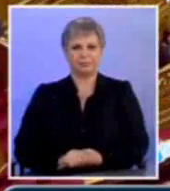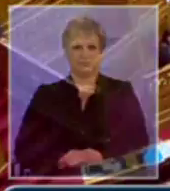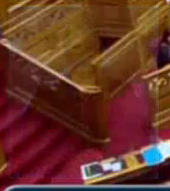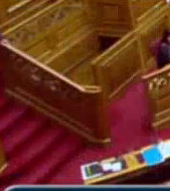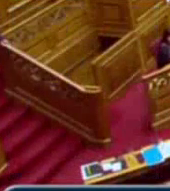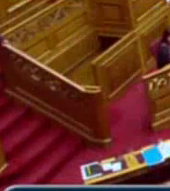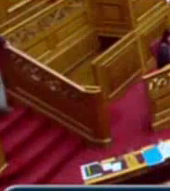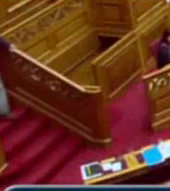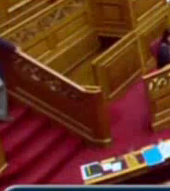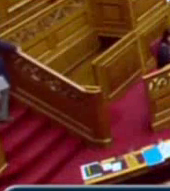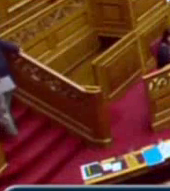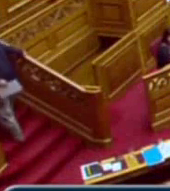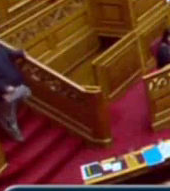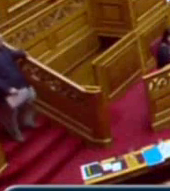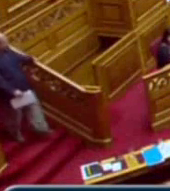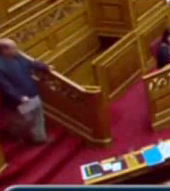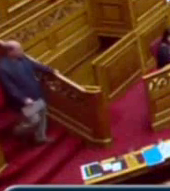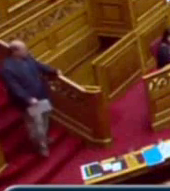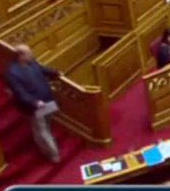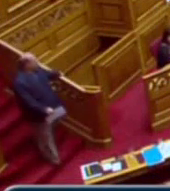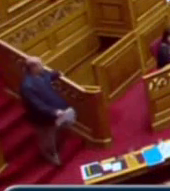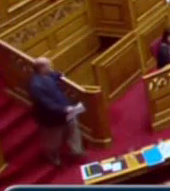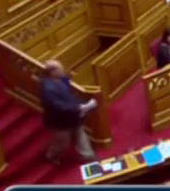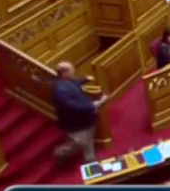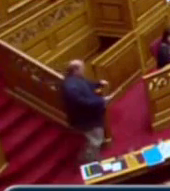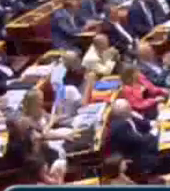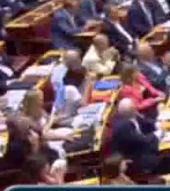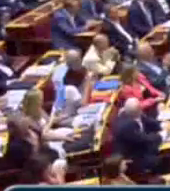Κύριε, κύριε.